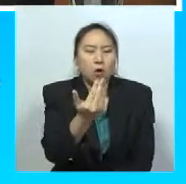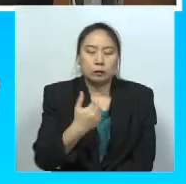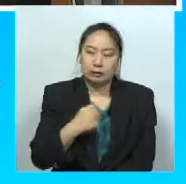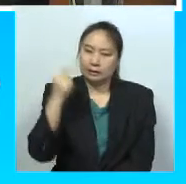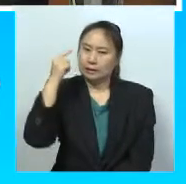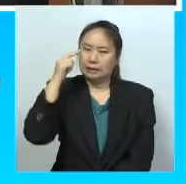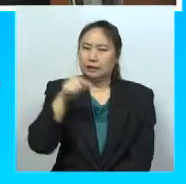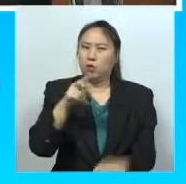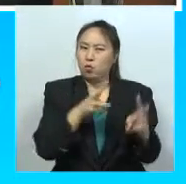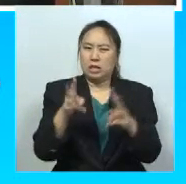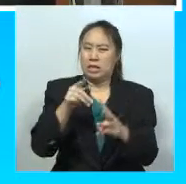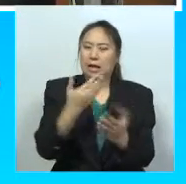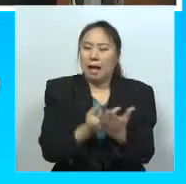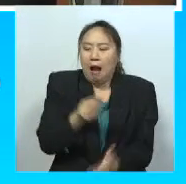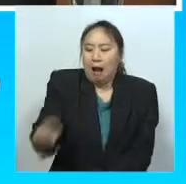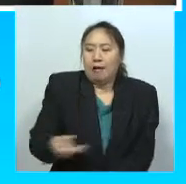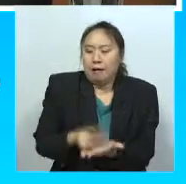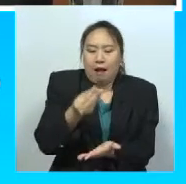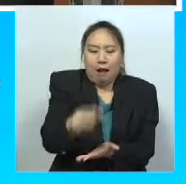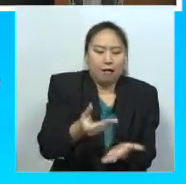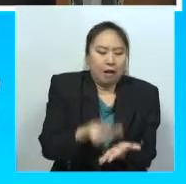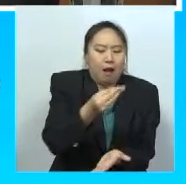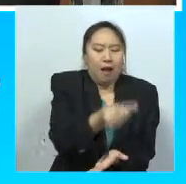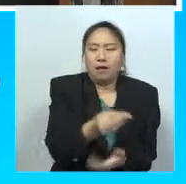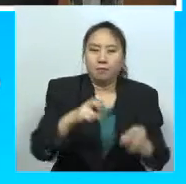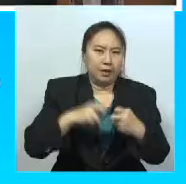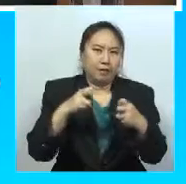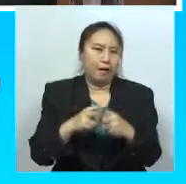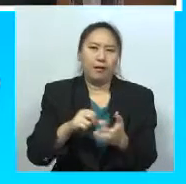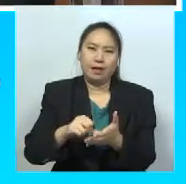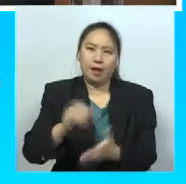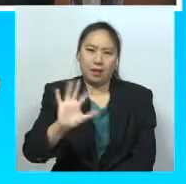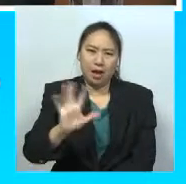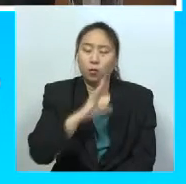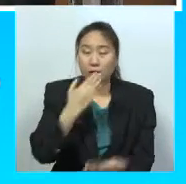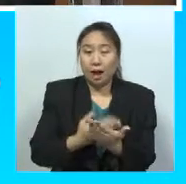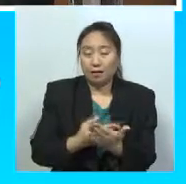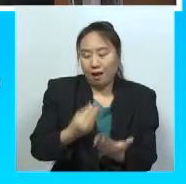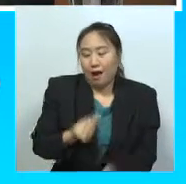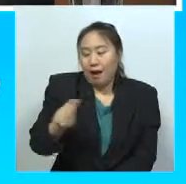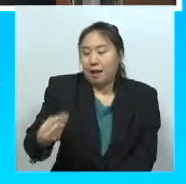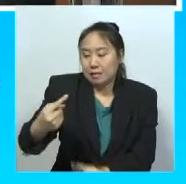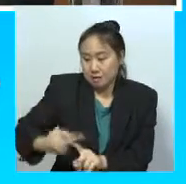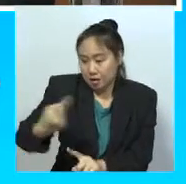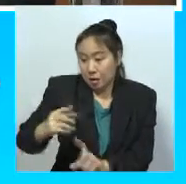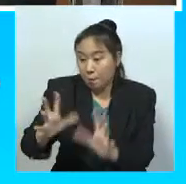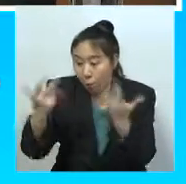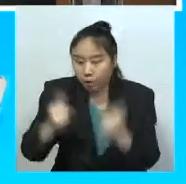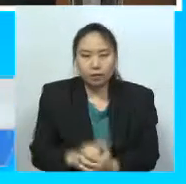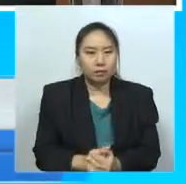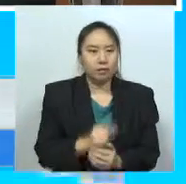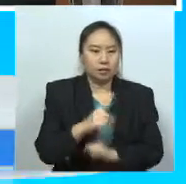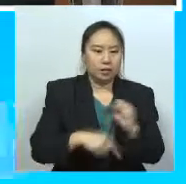ามันไม่ใช่วิธีทางที่ยั่งยืนไม่มีทางเลยที่เขาจะให้ไป1เดือนก็หมด1เดือนก็ต้องให้1ปีก็หมด1